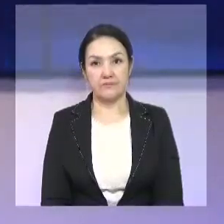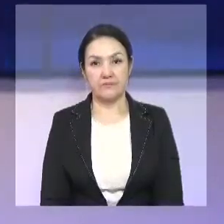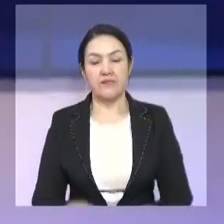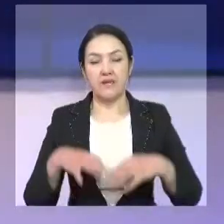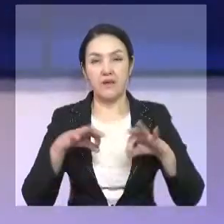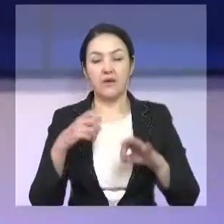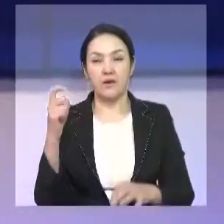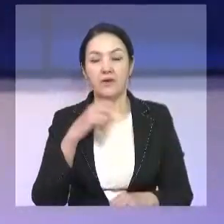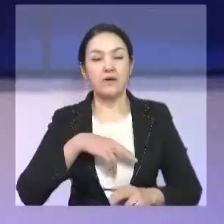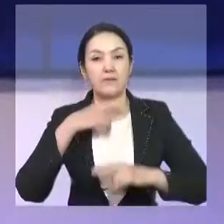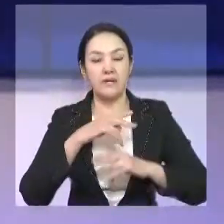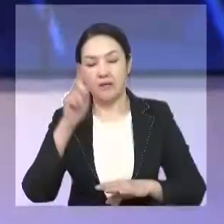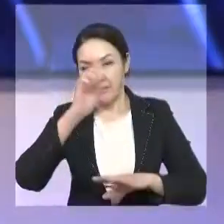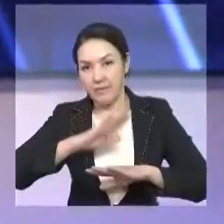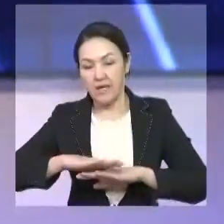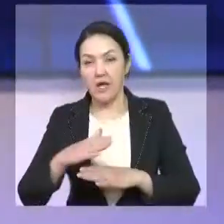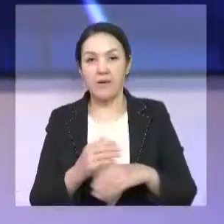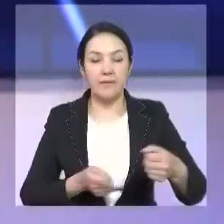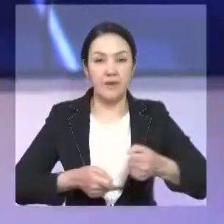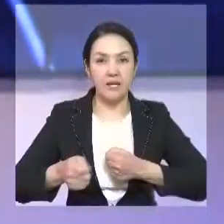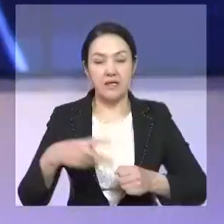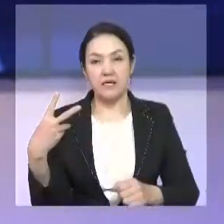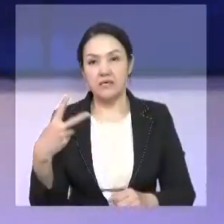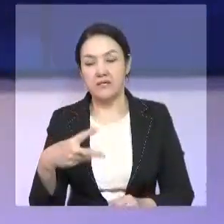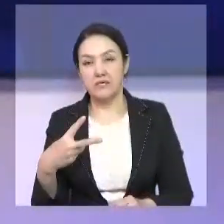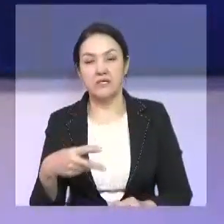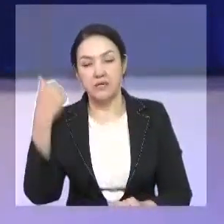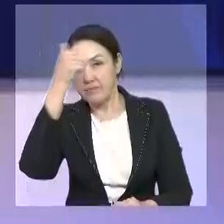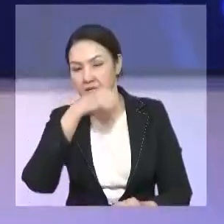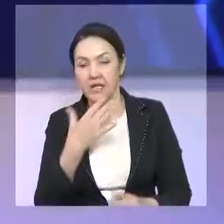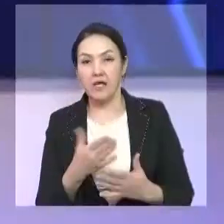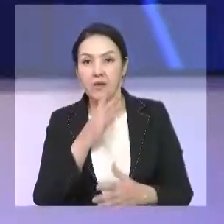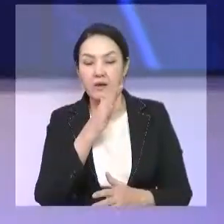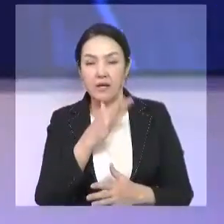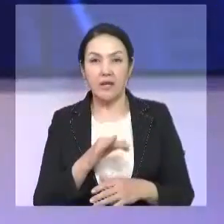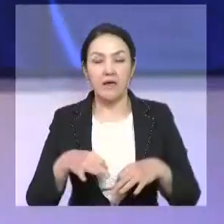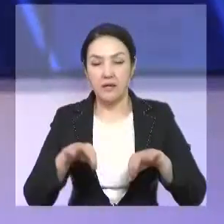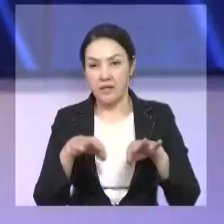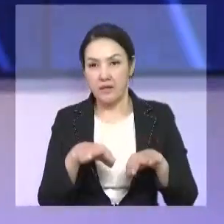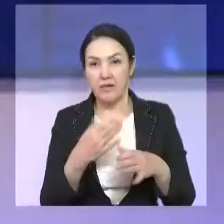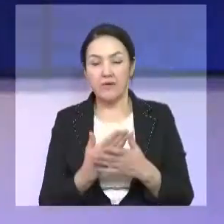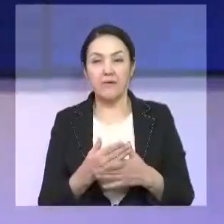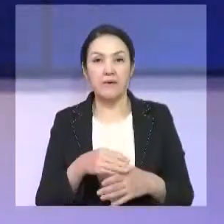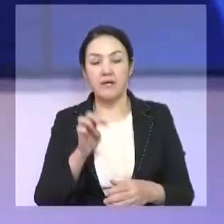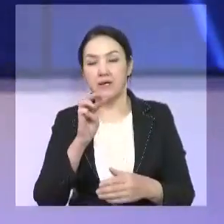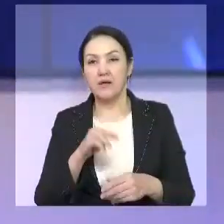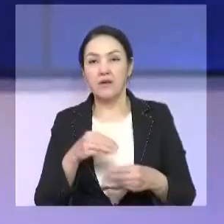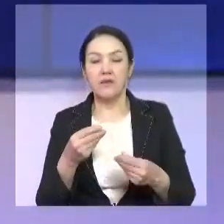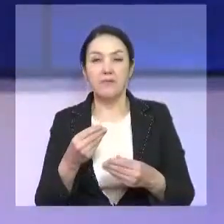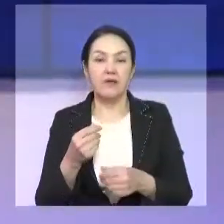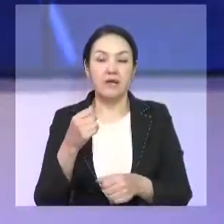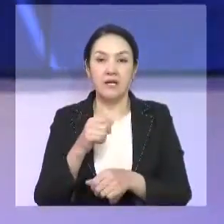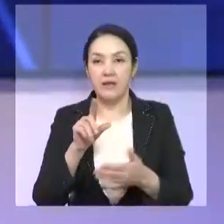Көлік иелерінің назарына мемлекеттік кірістер басқармасы 2022 жыл мерзіміне автокөлік құралдарына салық төлеу мерзімі